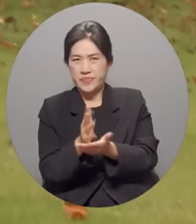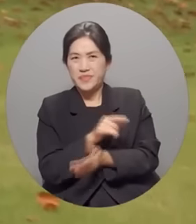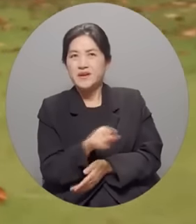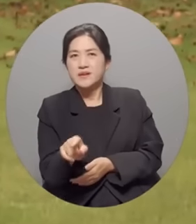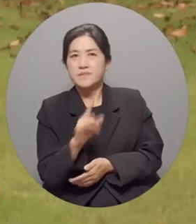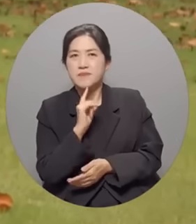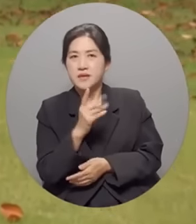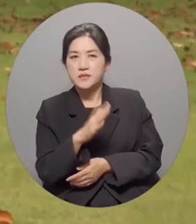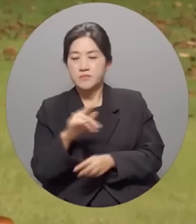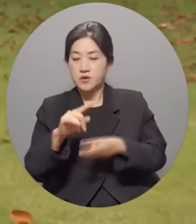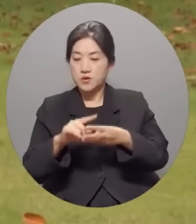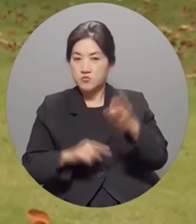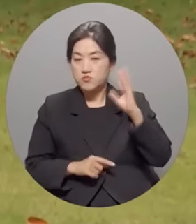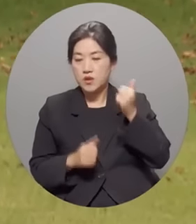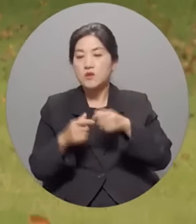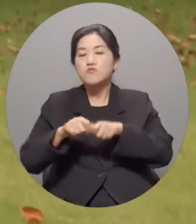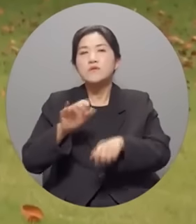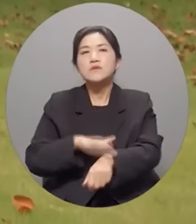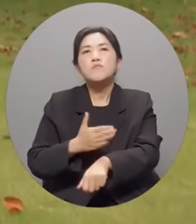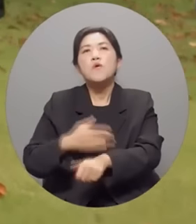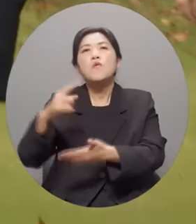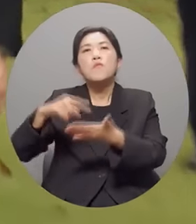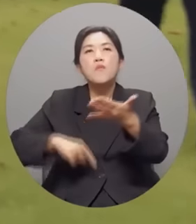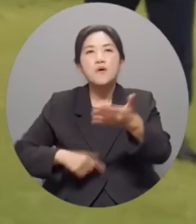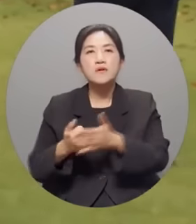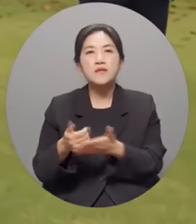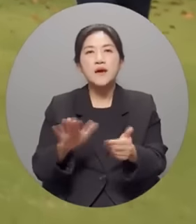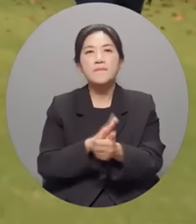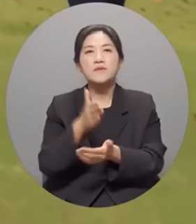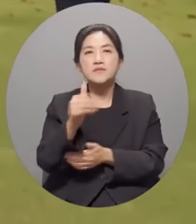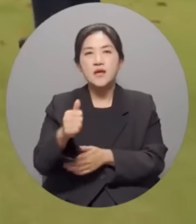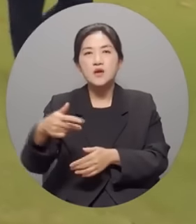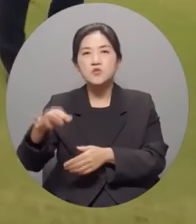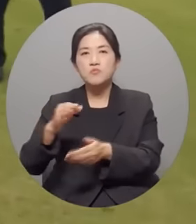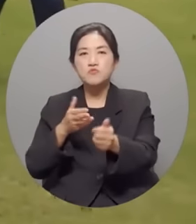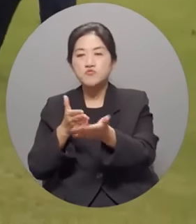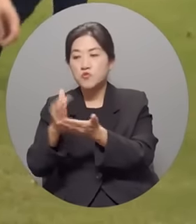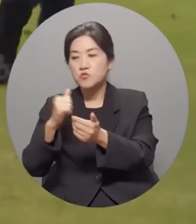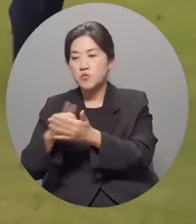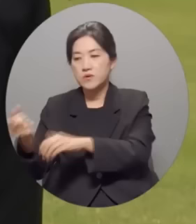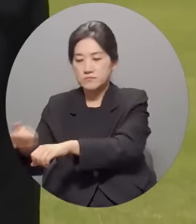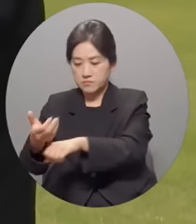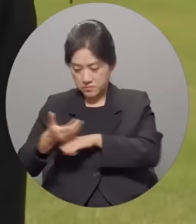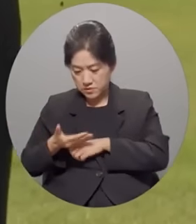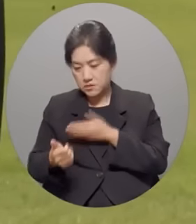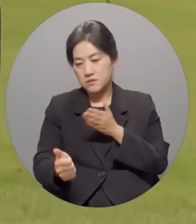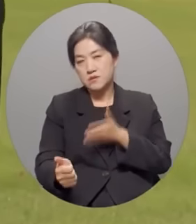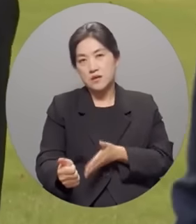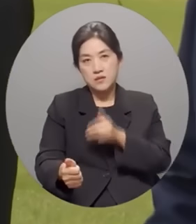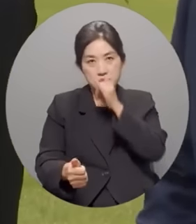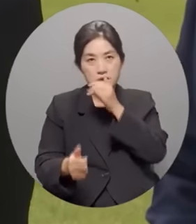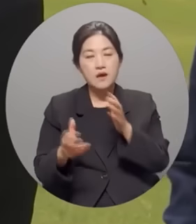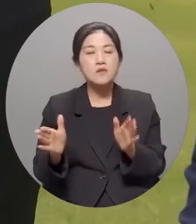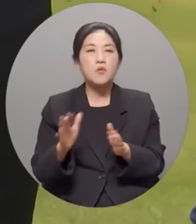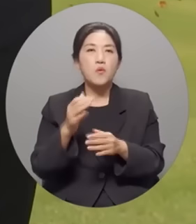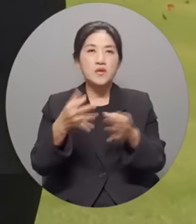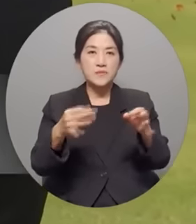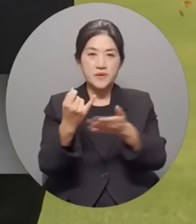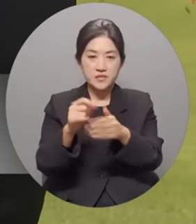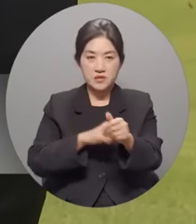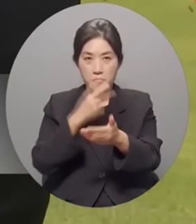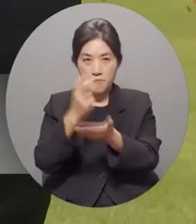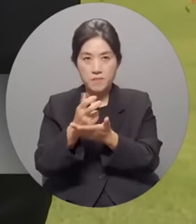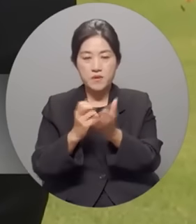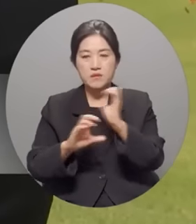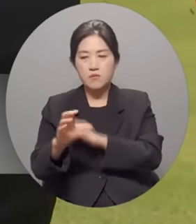대통령은 구체적인 잘못을 비서실장이나 정무수석을 통해 알려달라고 했습니다 김여사 특검법을 두고 추가